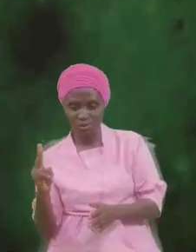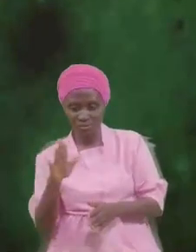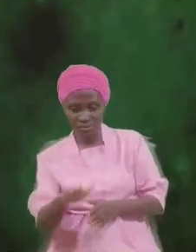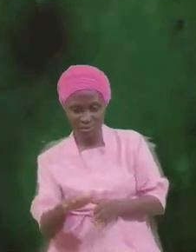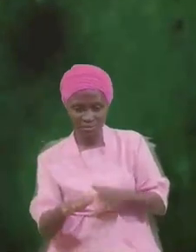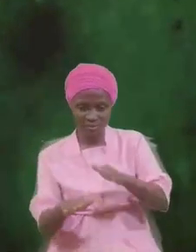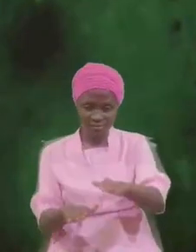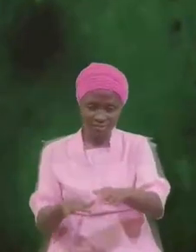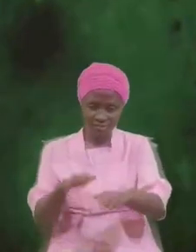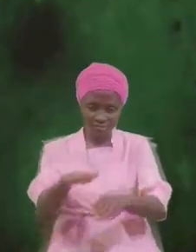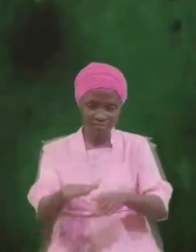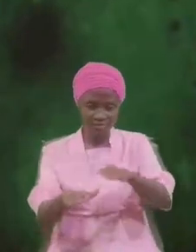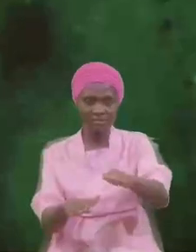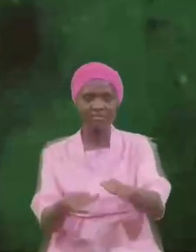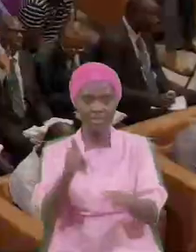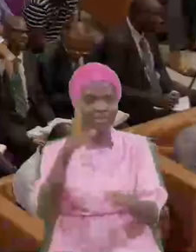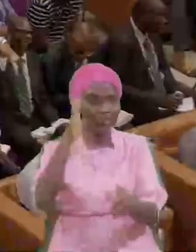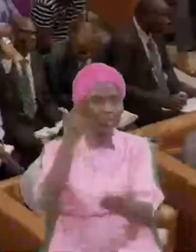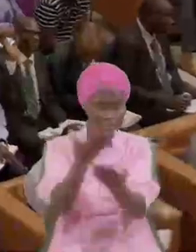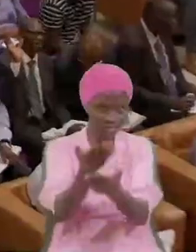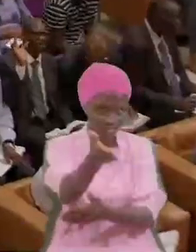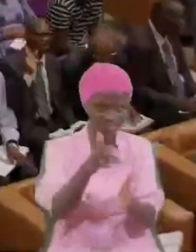1, 2, 3, 4, vous êtes là.